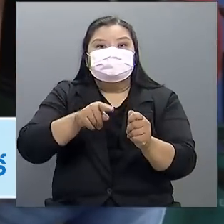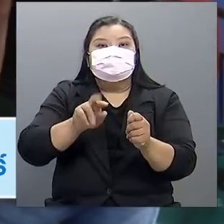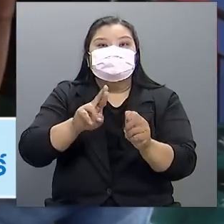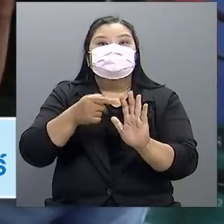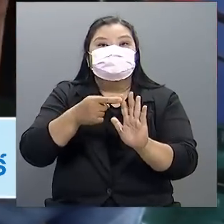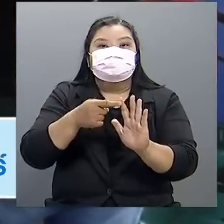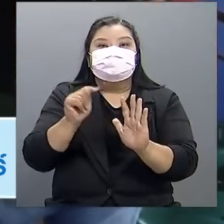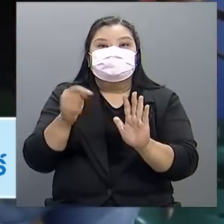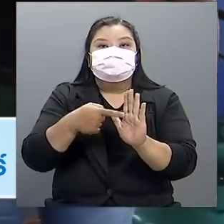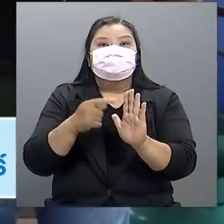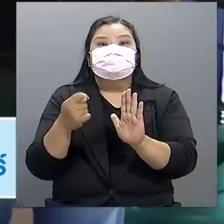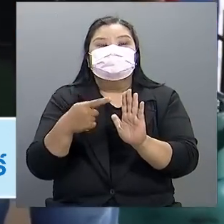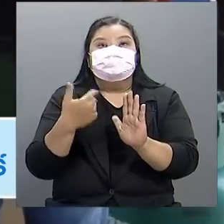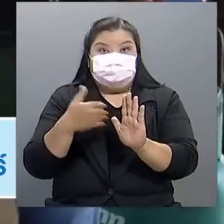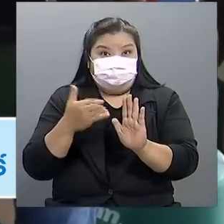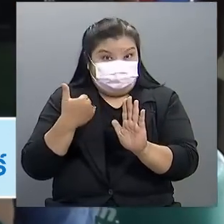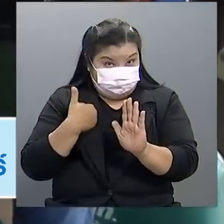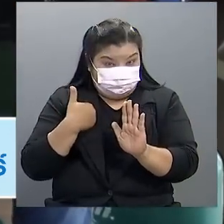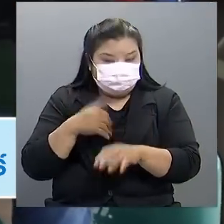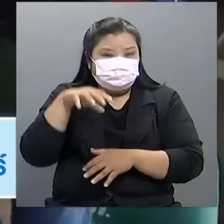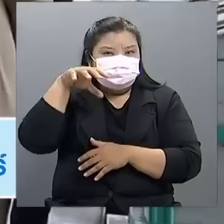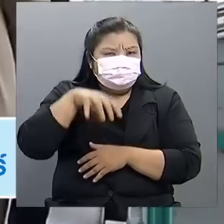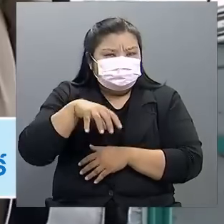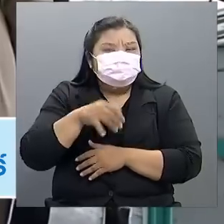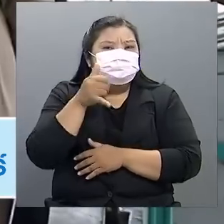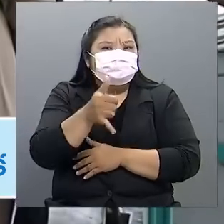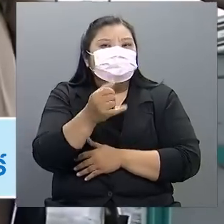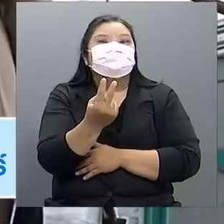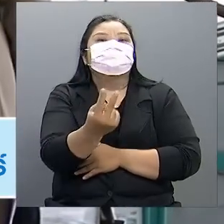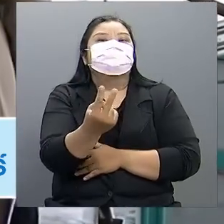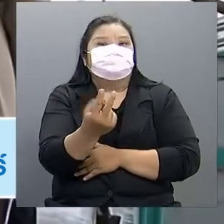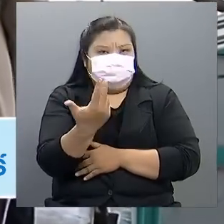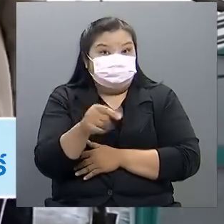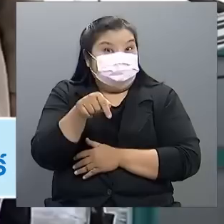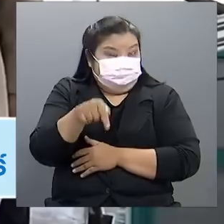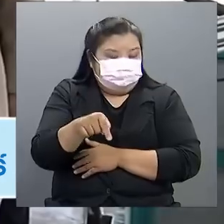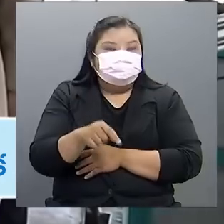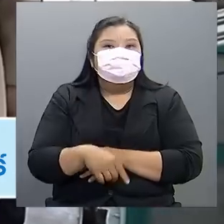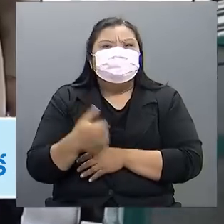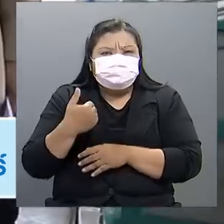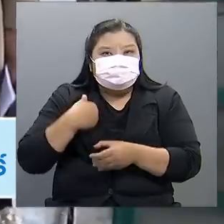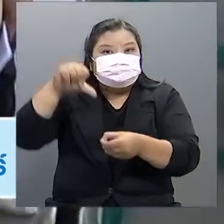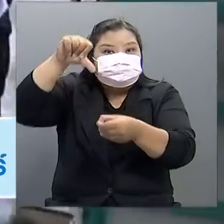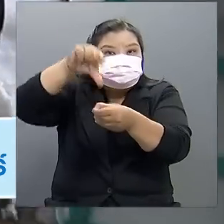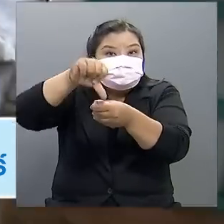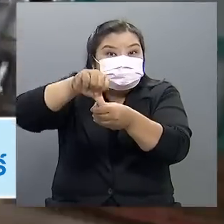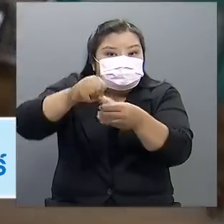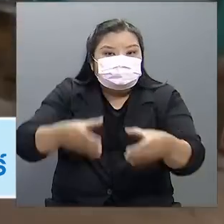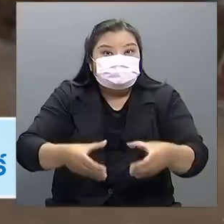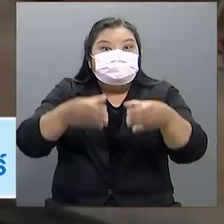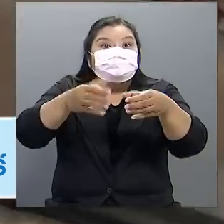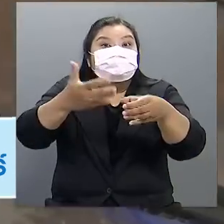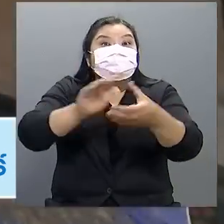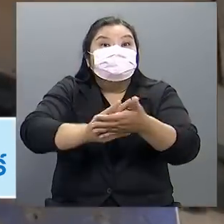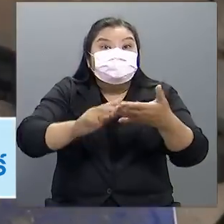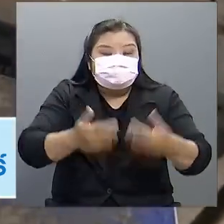งด้กันนะคะทนี้มีสถานประกอบการแหงหนึ่งรับบัจุกาศที่ใช้ในครัวเรือนส่งค้ายใหกบร้านค้าขนาด